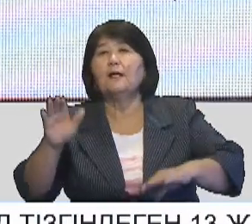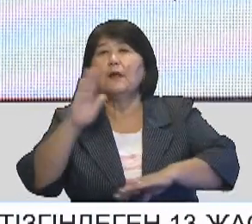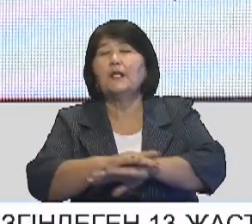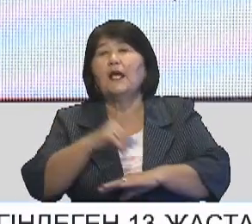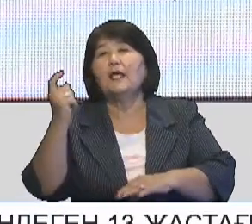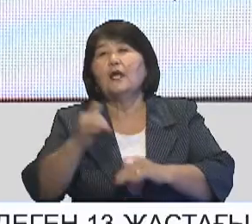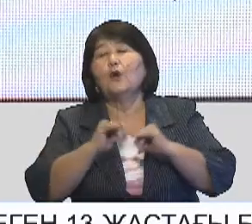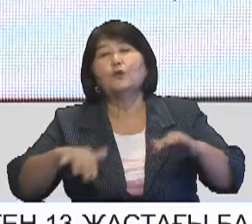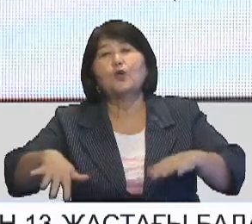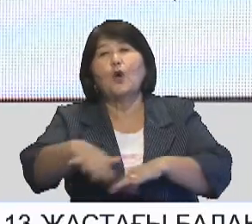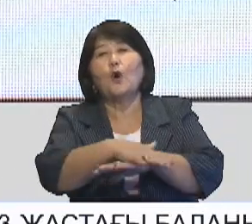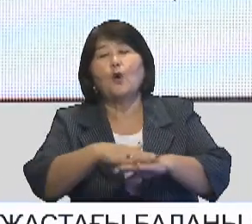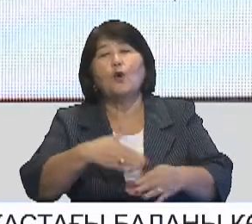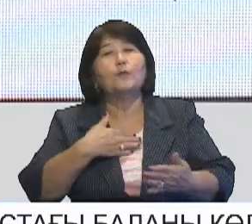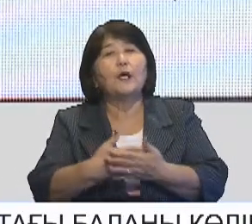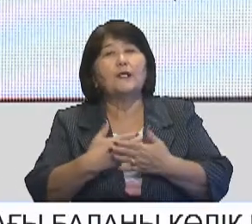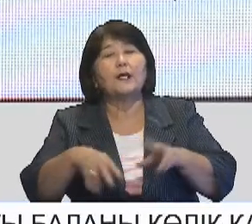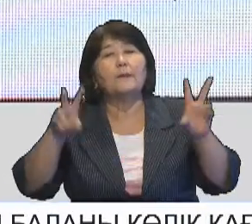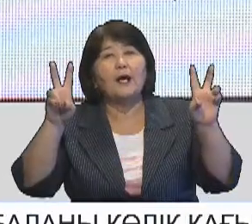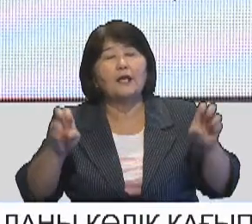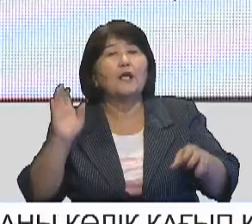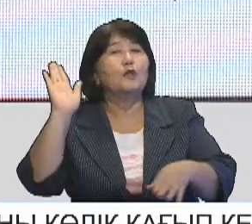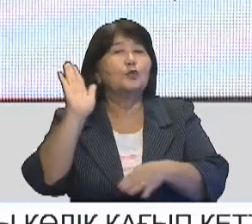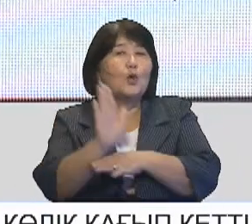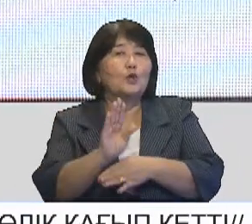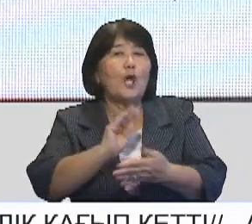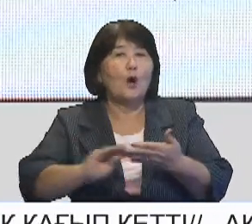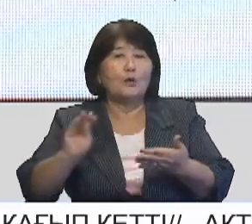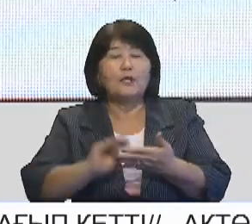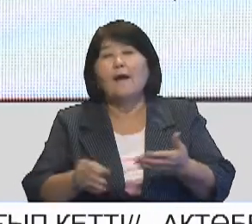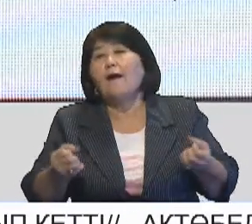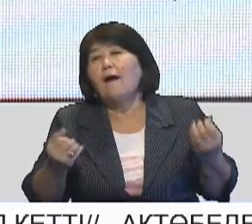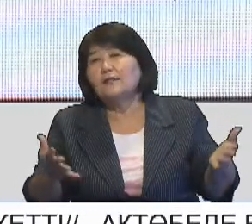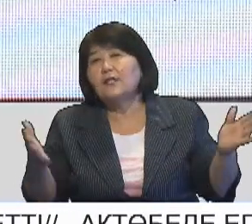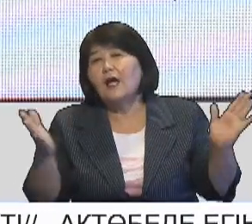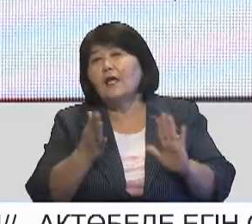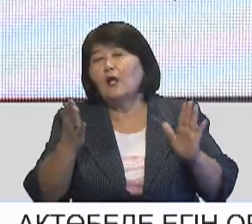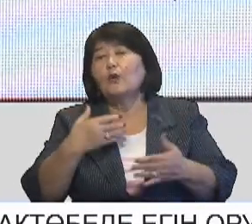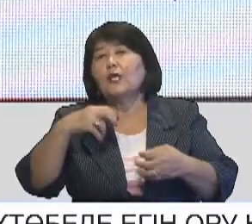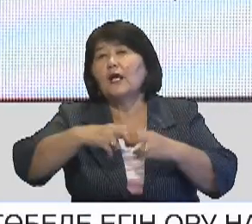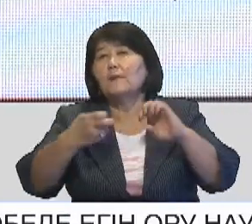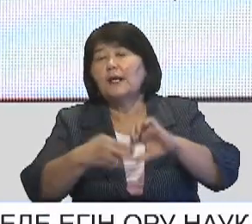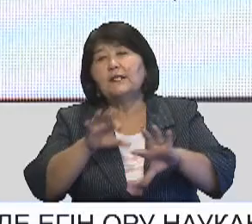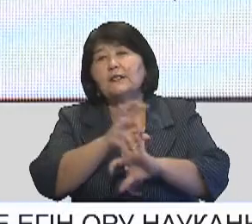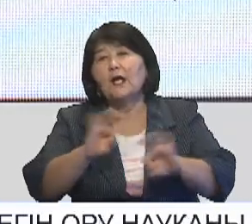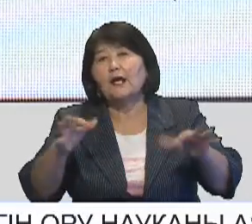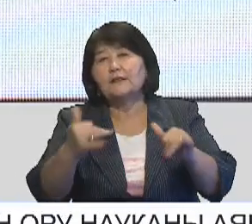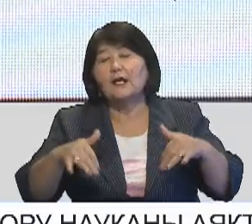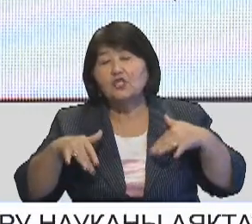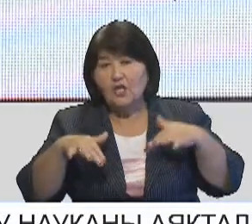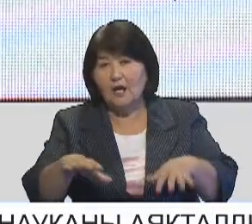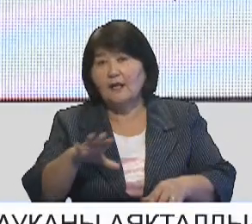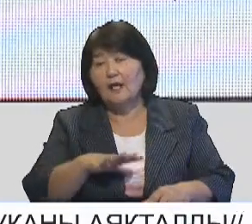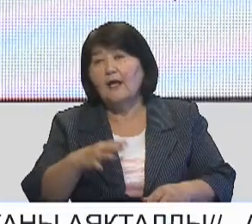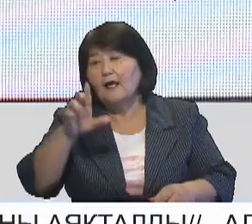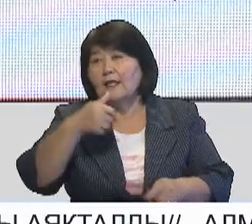өсім, қоғамдық оптимизм деп аталатын жолдауында қаншалықты экономикалық мәселелерді қозғаған болса да,